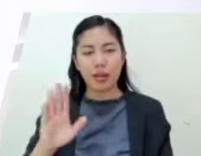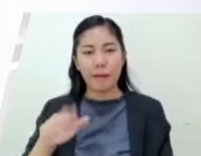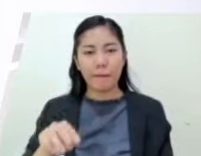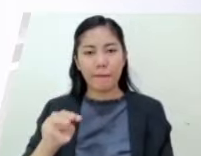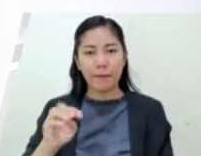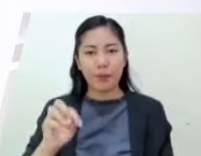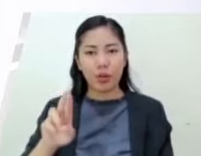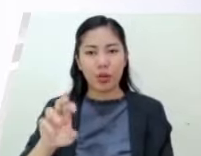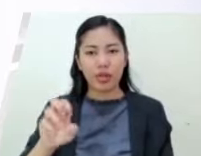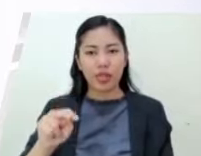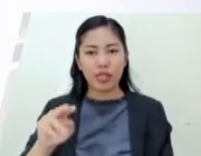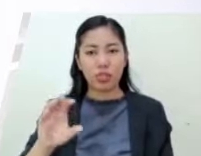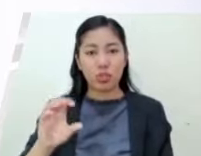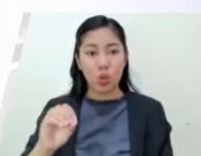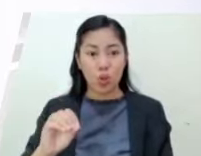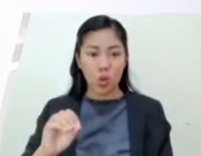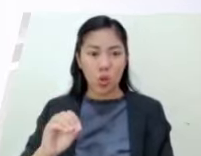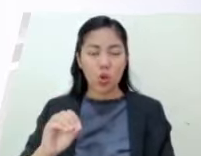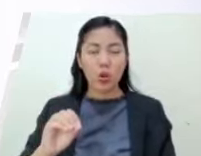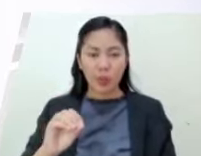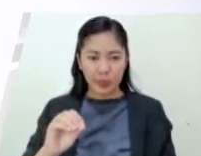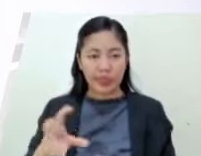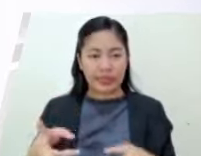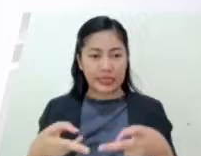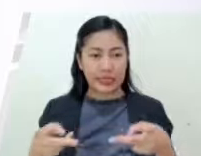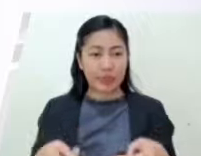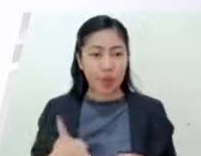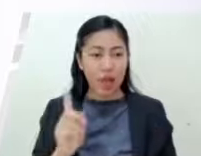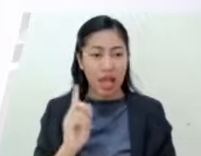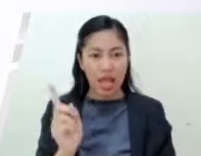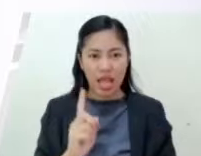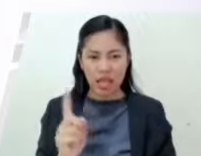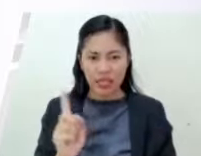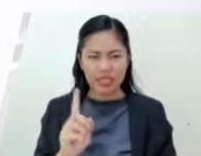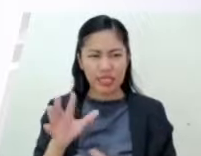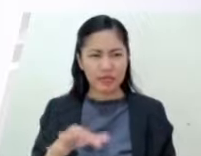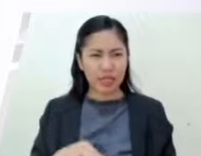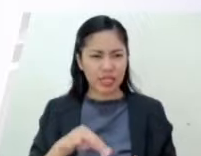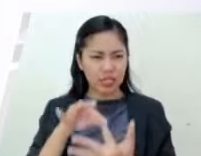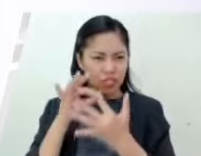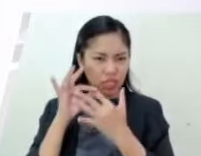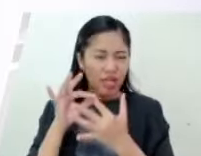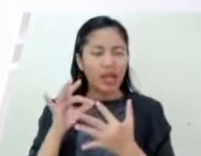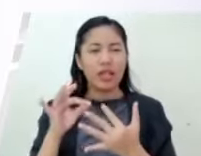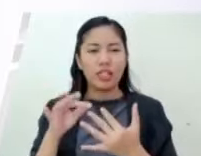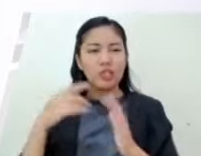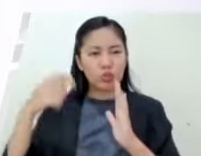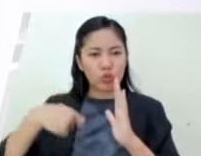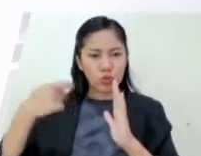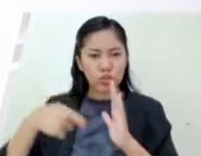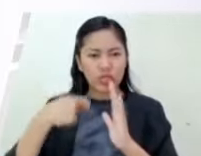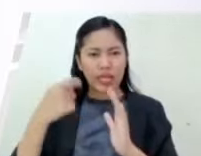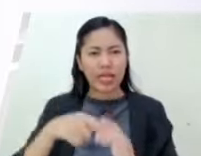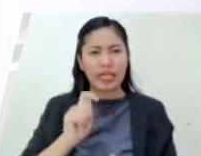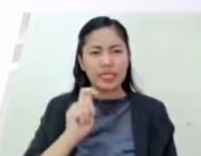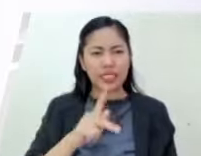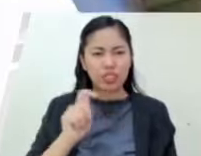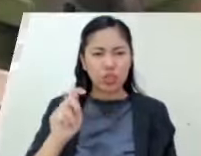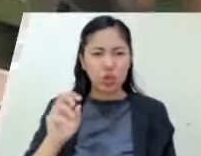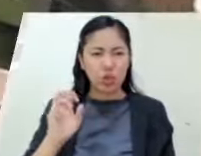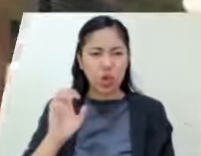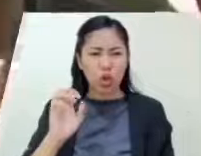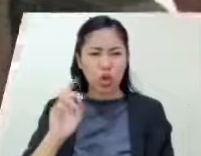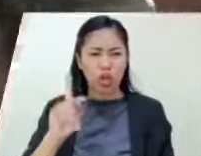inyo mamaya kung sino ang special guest nila for today. Pero bago yan, eto muna ang latest.